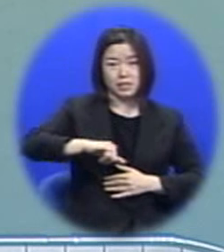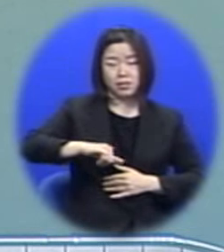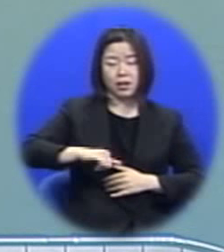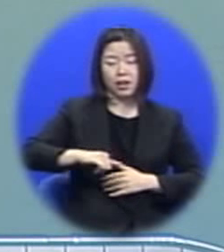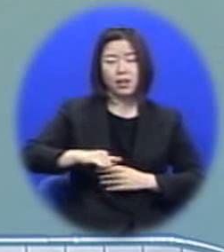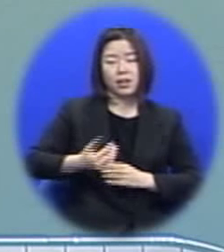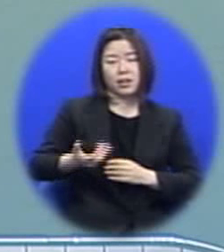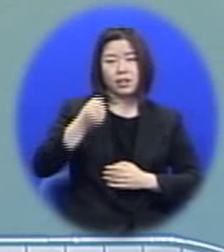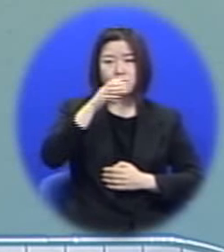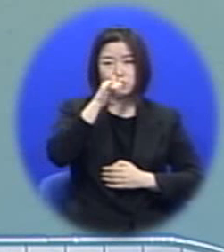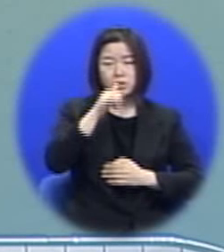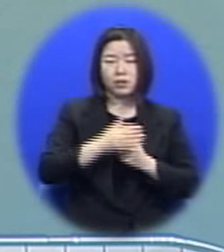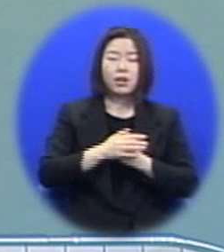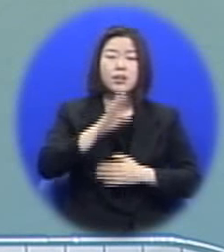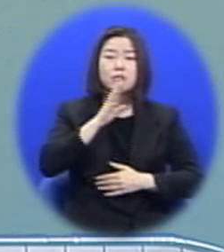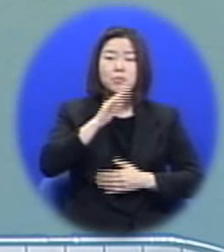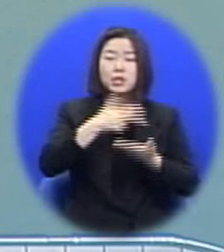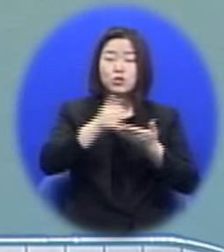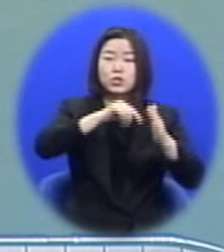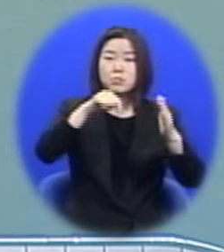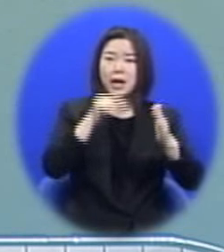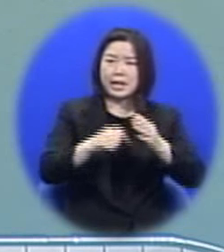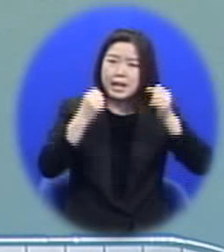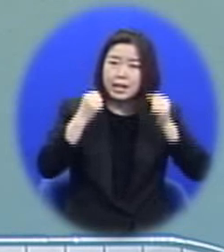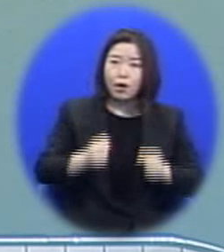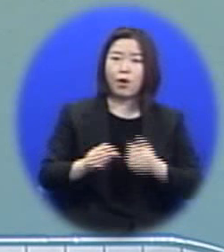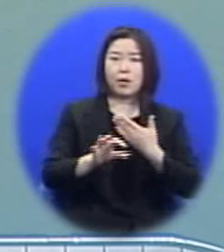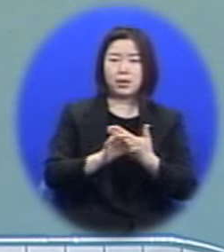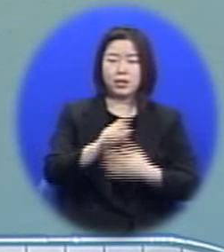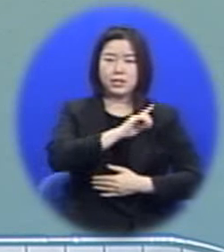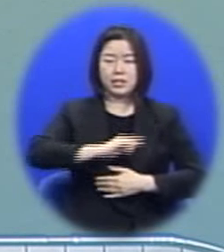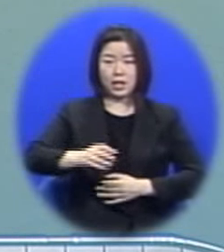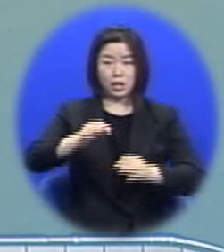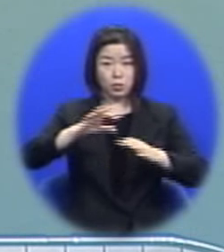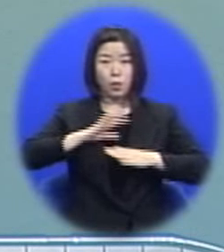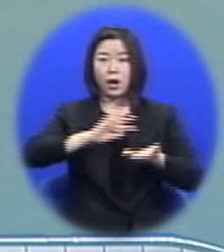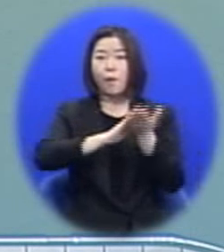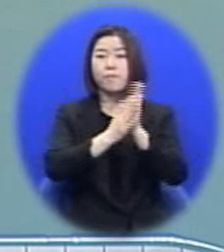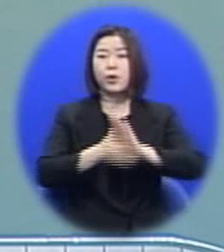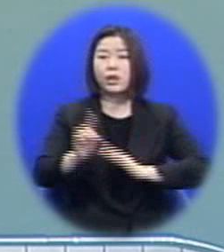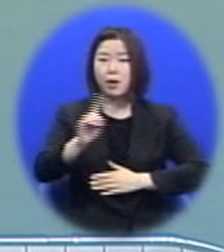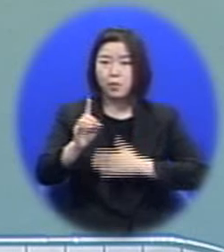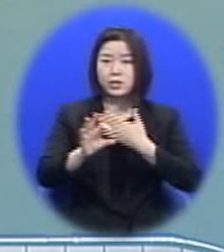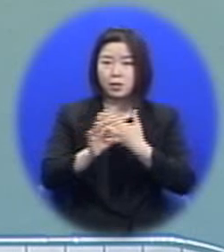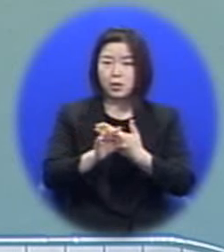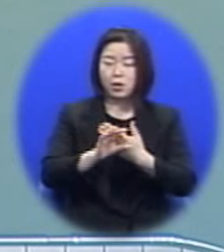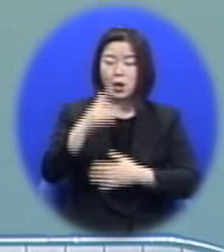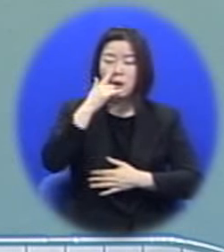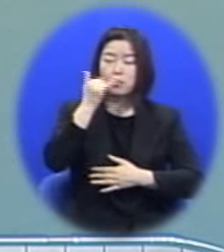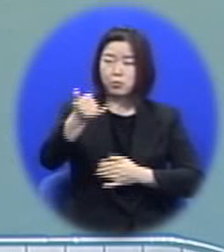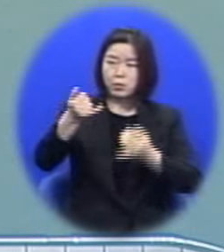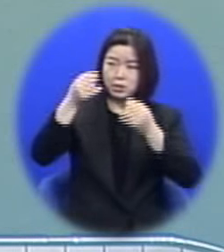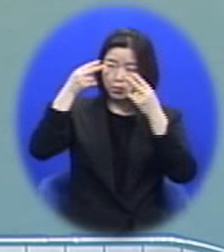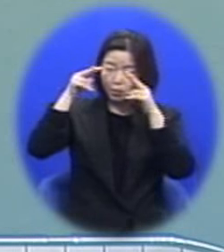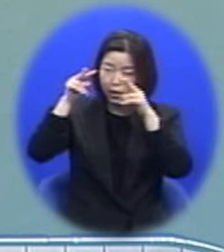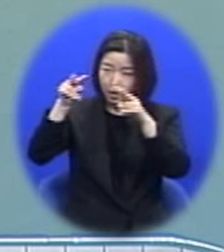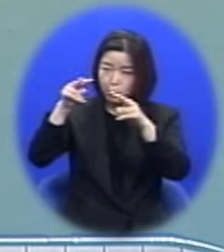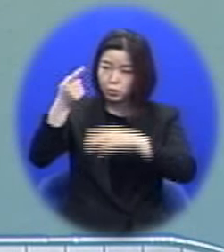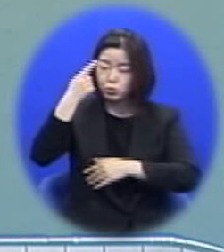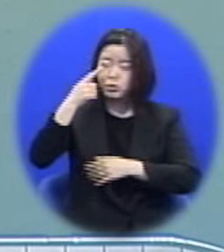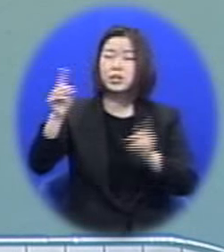여러분이 진짜 주님 안에 거하면 그러면 가장 놀라운 변화 중에 하나가 부모님을 바라보는 눈이 바뀌는